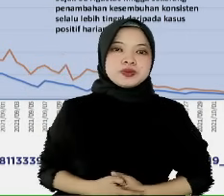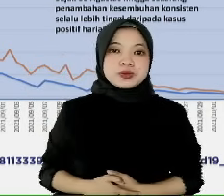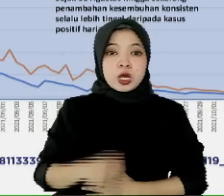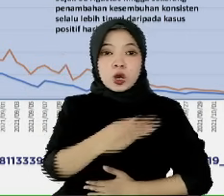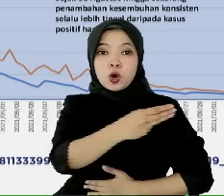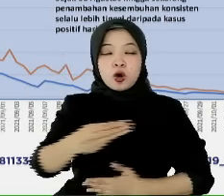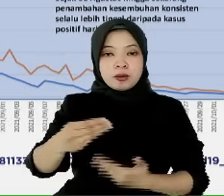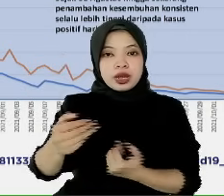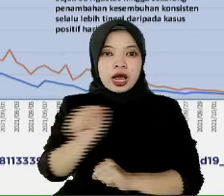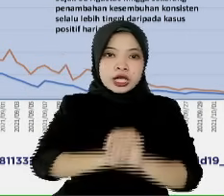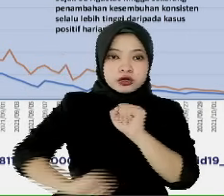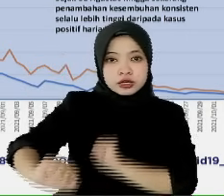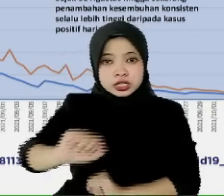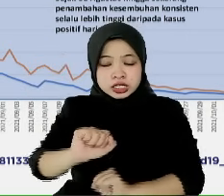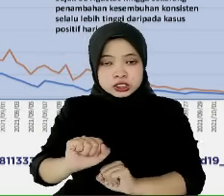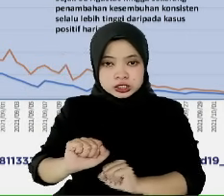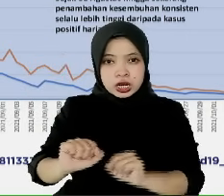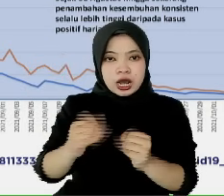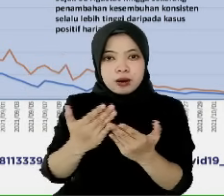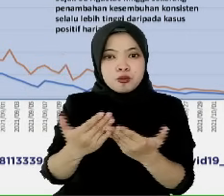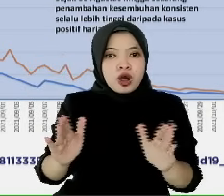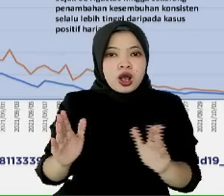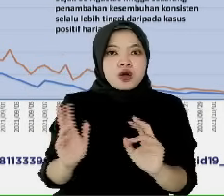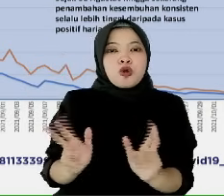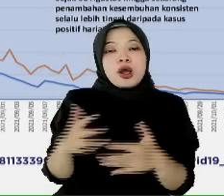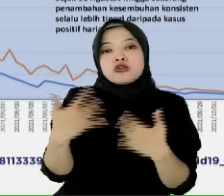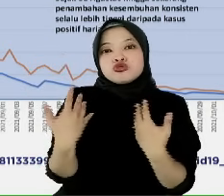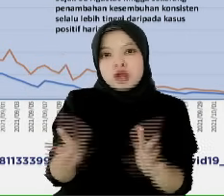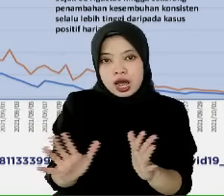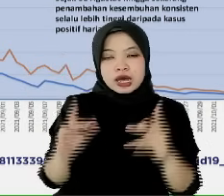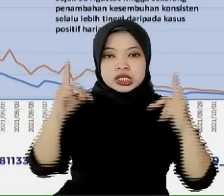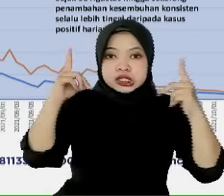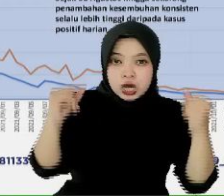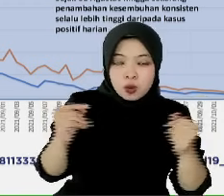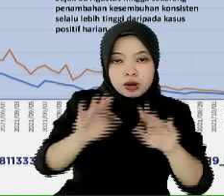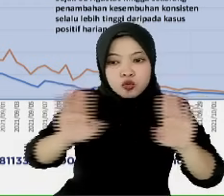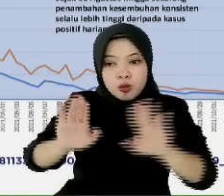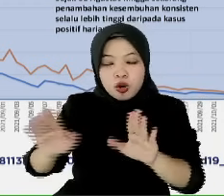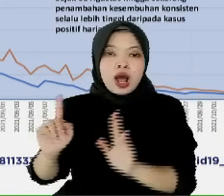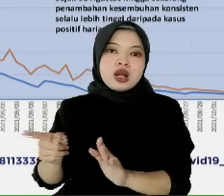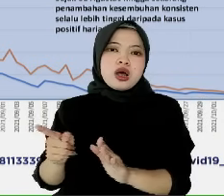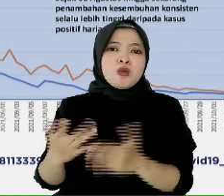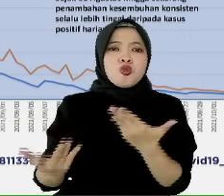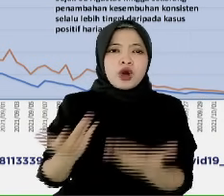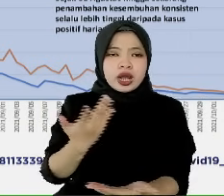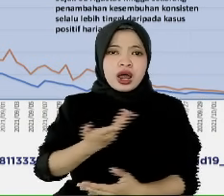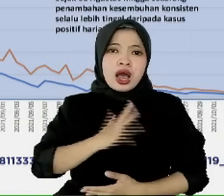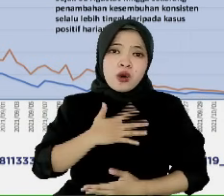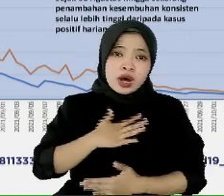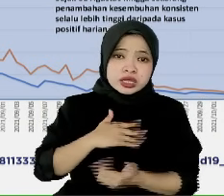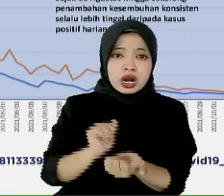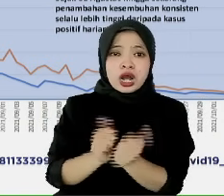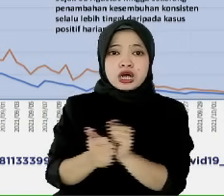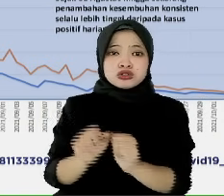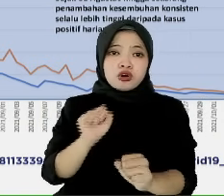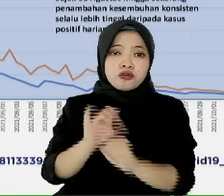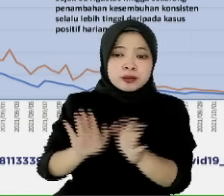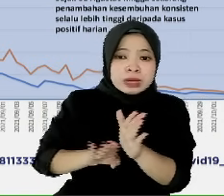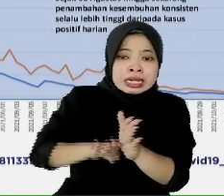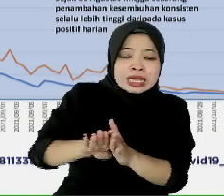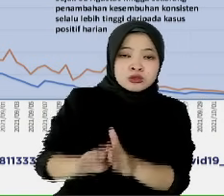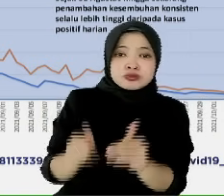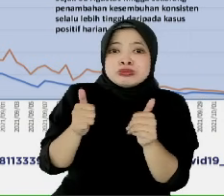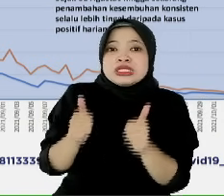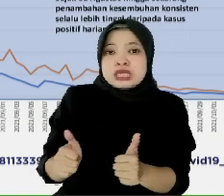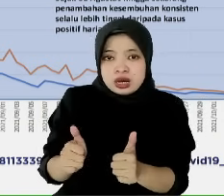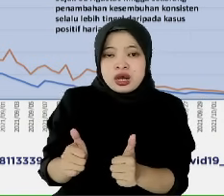yang sekarang telah kembali normal, terutama di Pulau Jawa, menyebabkan potensi penularan kembali meningkat apabila